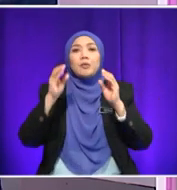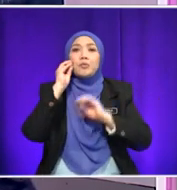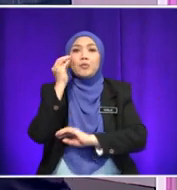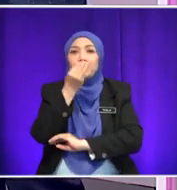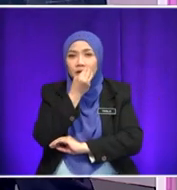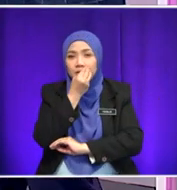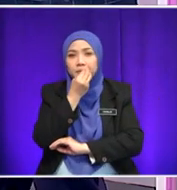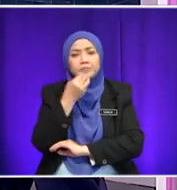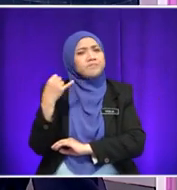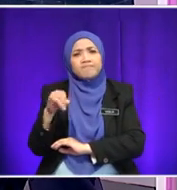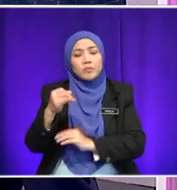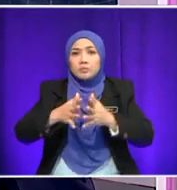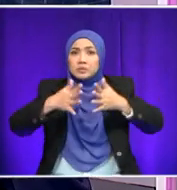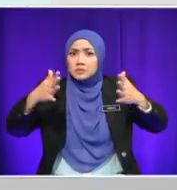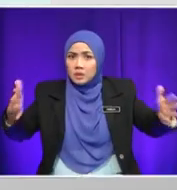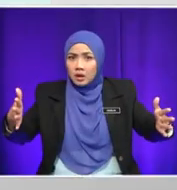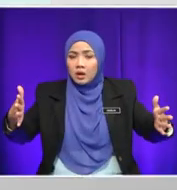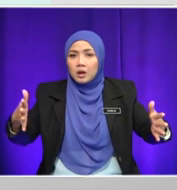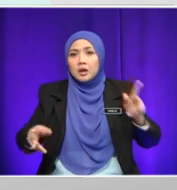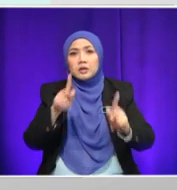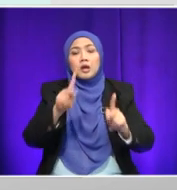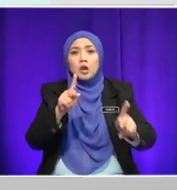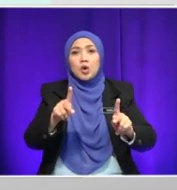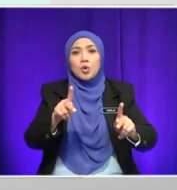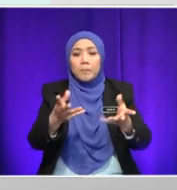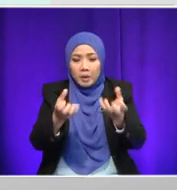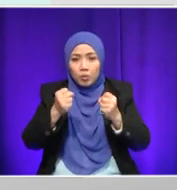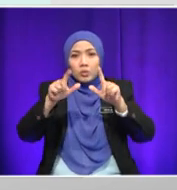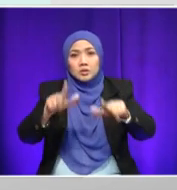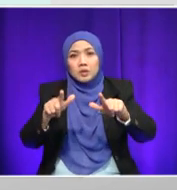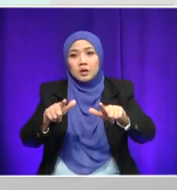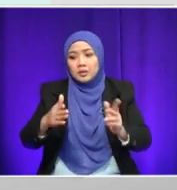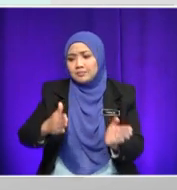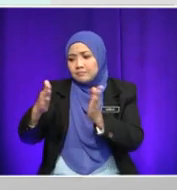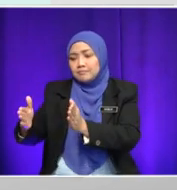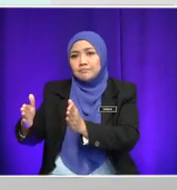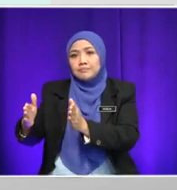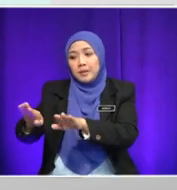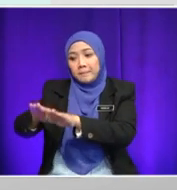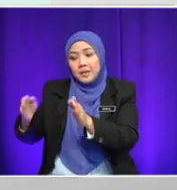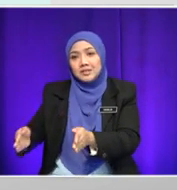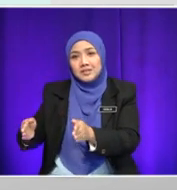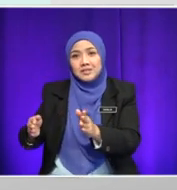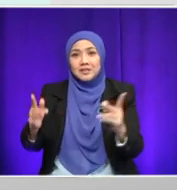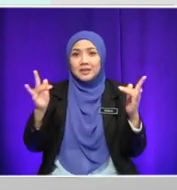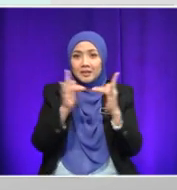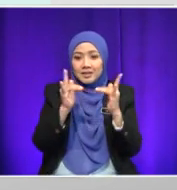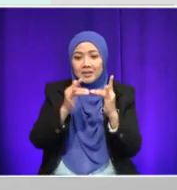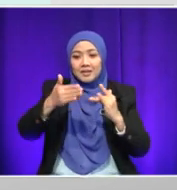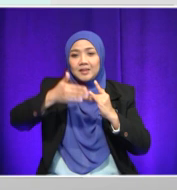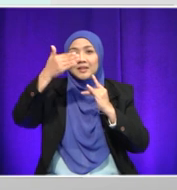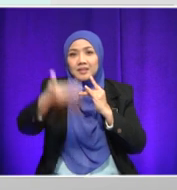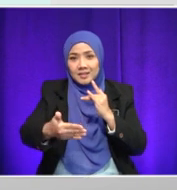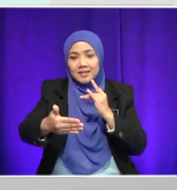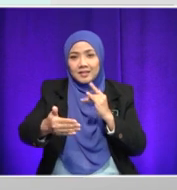tidak perlu terlalu besar terutama jika ingin diletakkan di meja Sisi gaya gubahan bunga yang ringkas dan hanya berfungsi